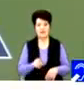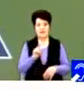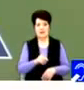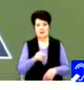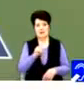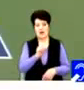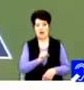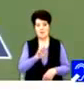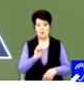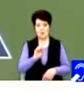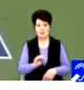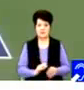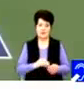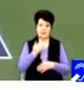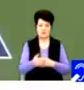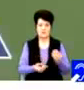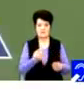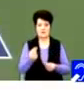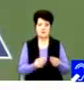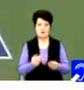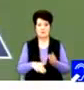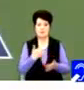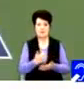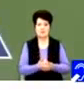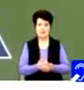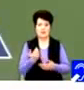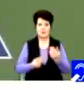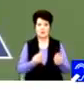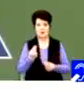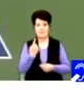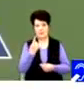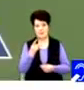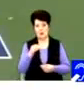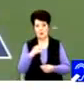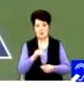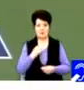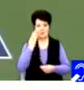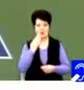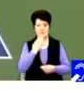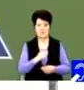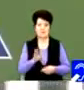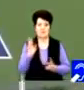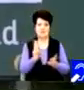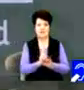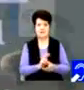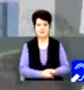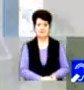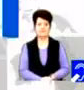basarabean Radu albot a trecut de calificări și va juca pe tabloul principal al turneului în prima rundă îl va întâlni pe românul Marius